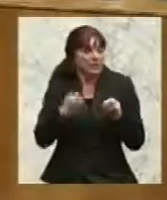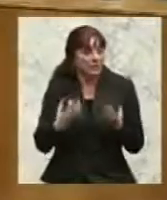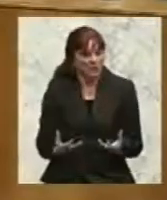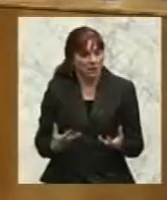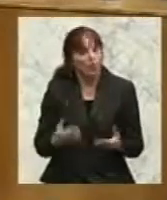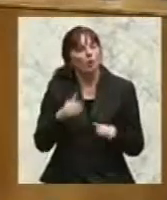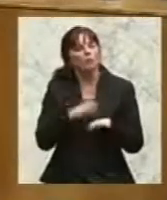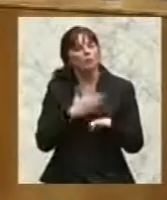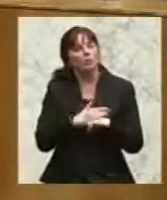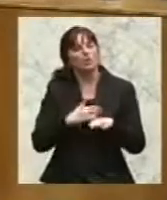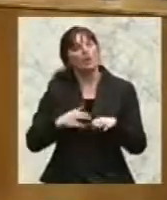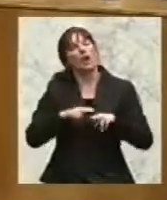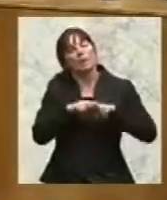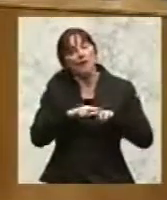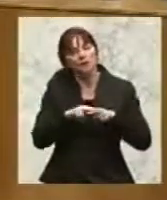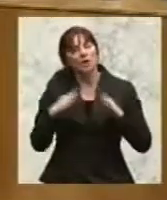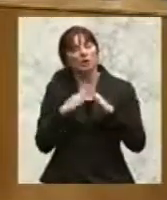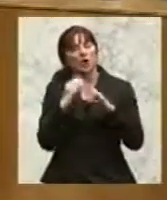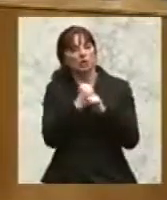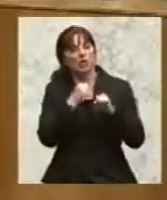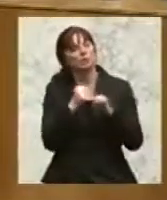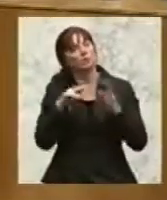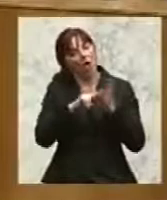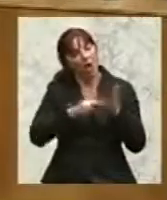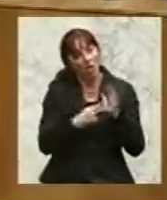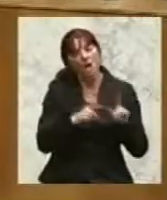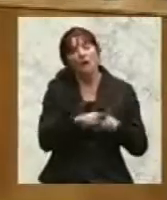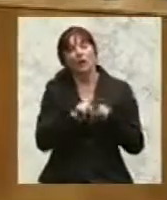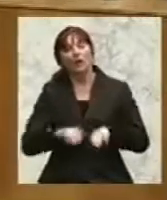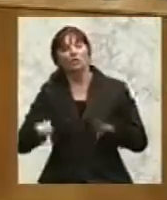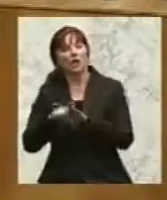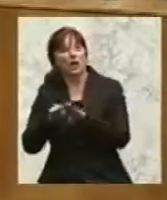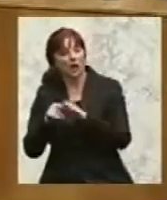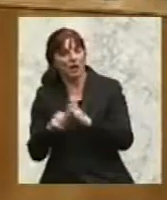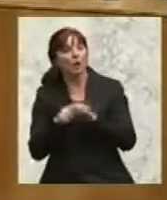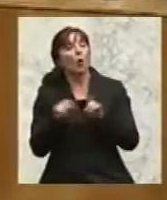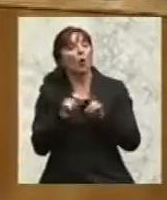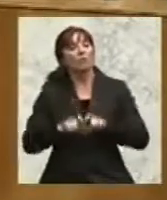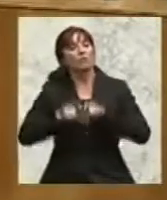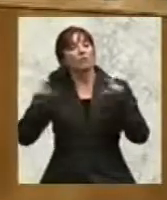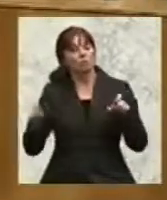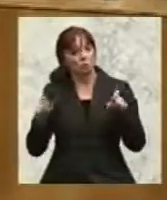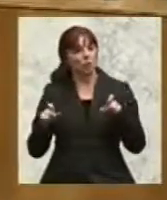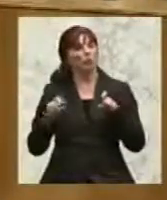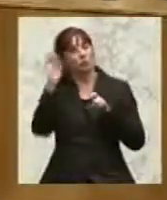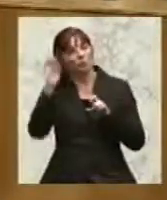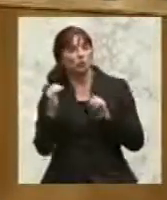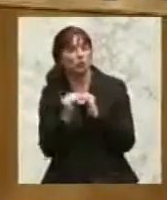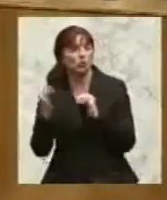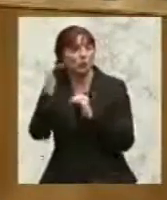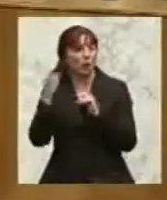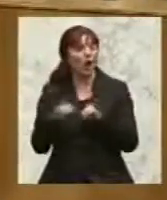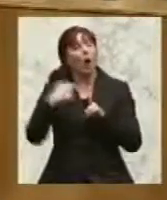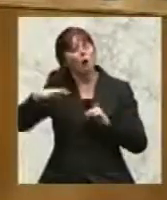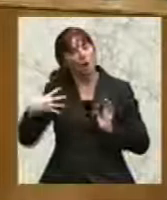der nationalen Haushaltspläne, bei ausgeglichenen Haushalten, bei vorschriftsgemäßen Verschuldenquote, wodurch auch verstärkte Kontrollen und gleichzeitig